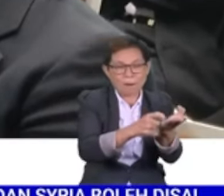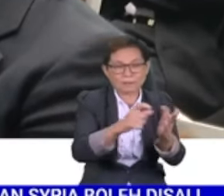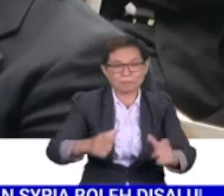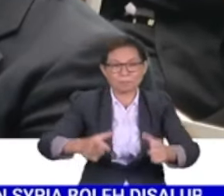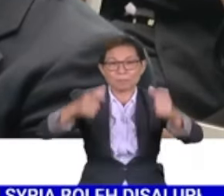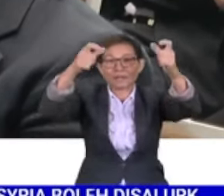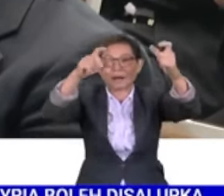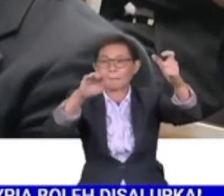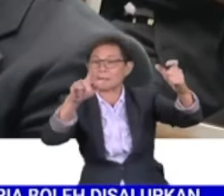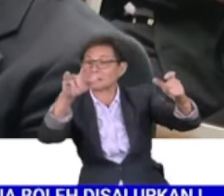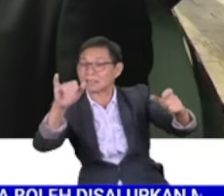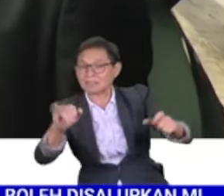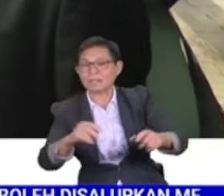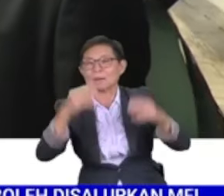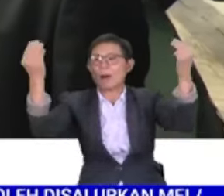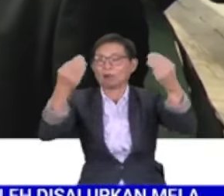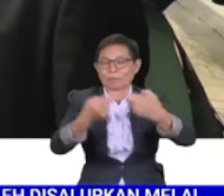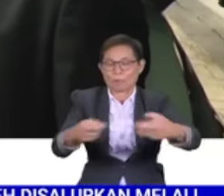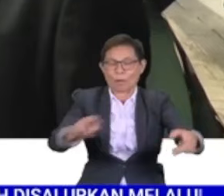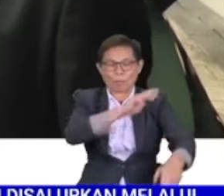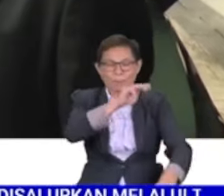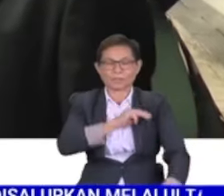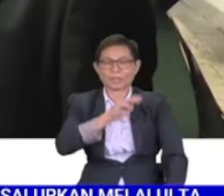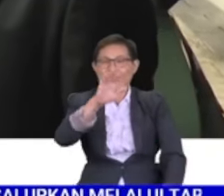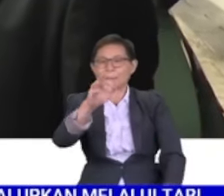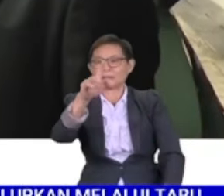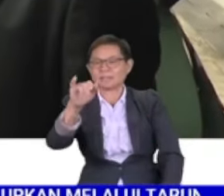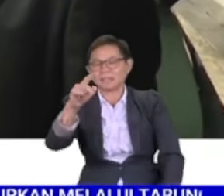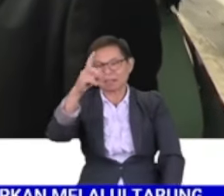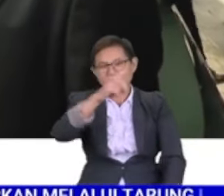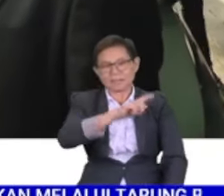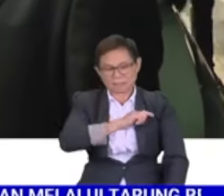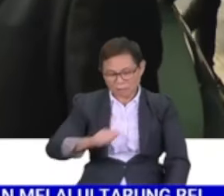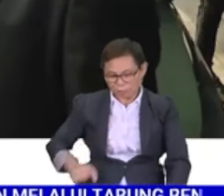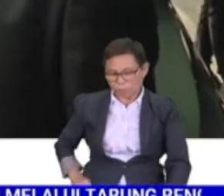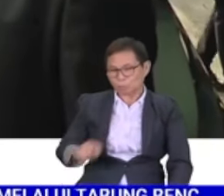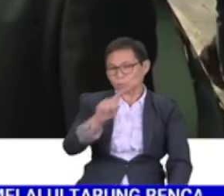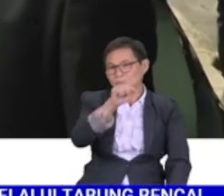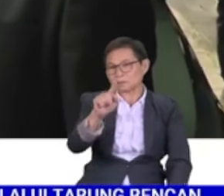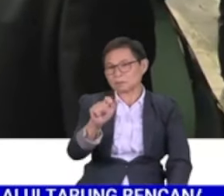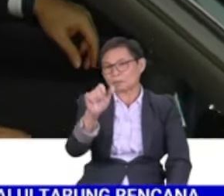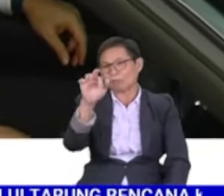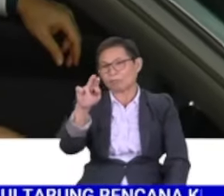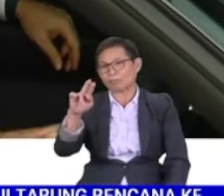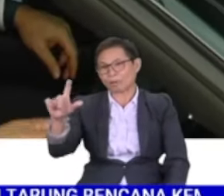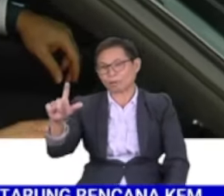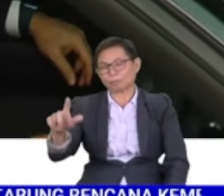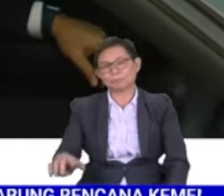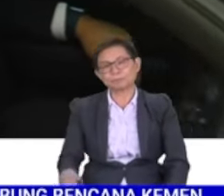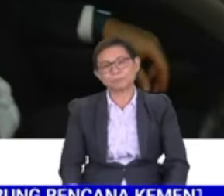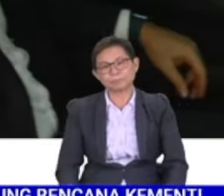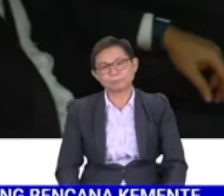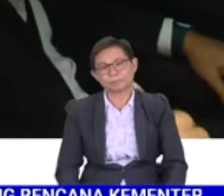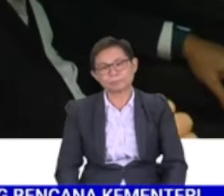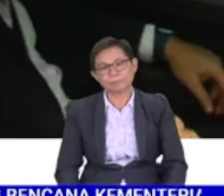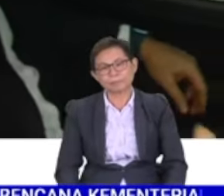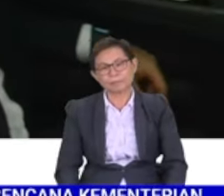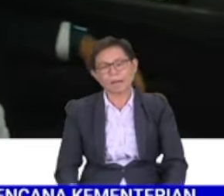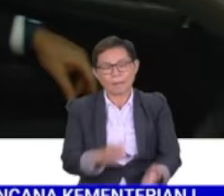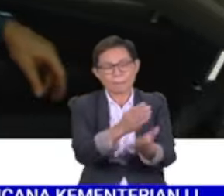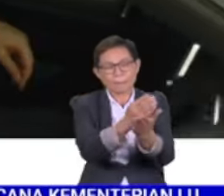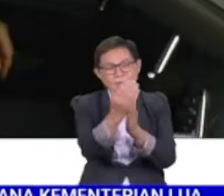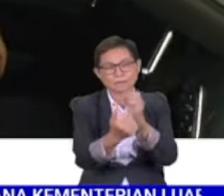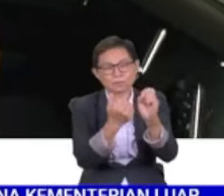Menara Miti. Majlis disempurnakan Menteri Perdagangan Antarabangsa dan Industri Tengku Datuk Seri Zafrul Tengku Abdul Aziz. Dalam